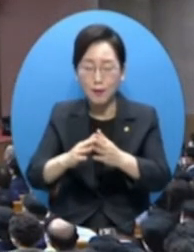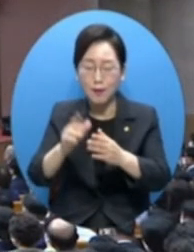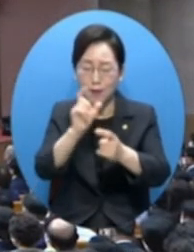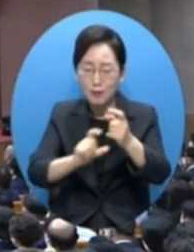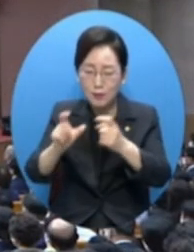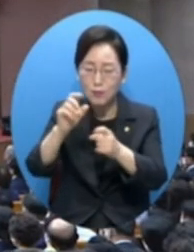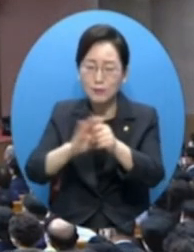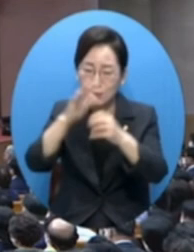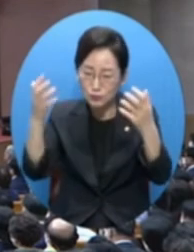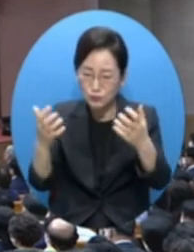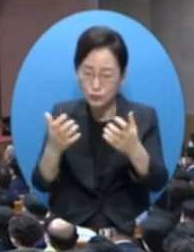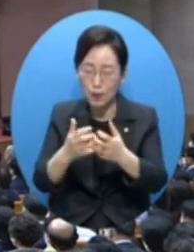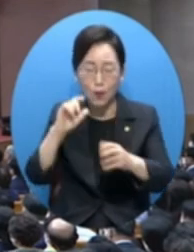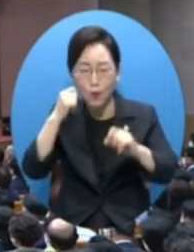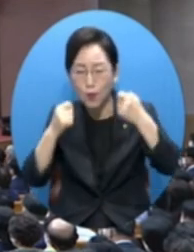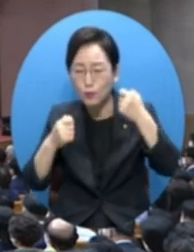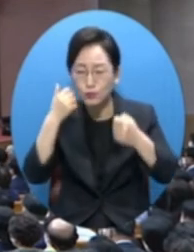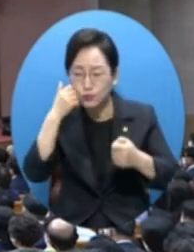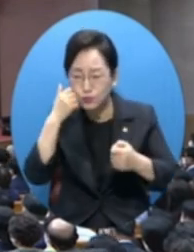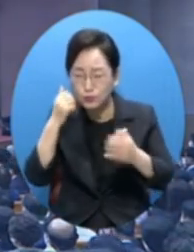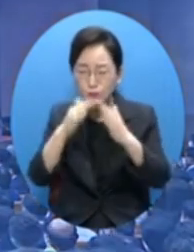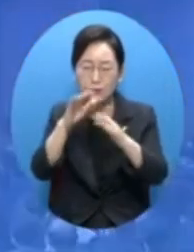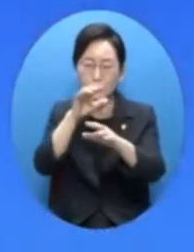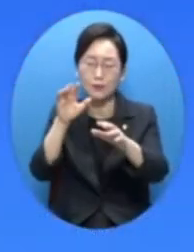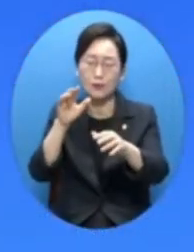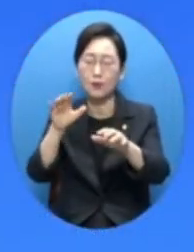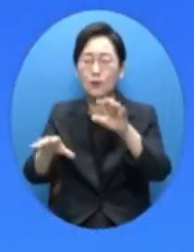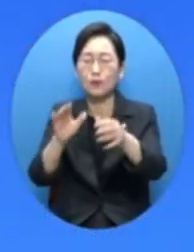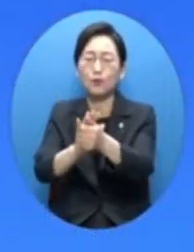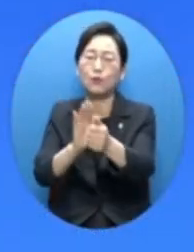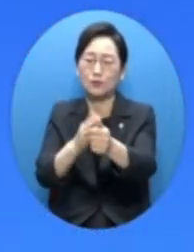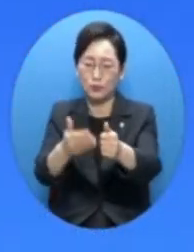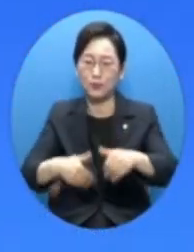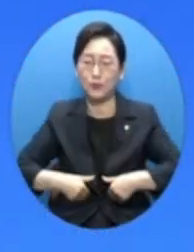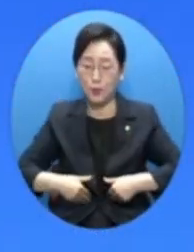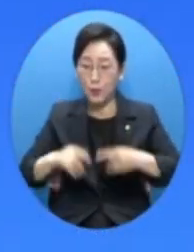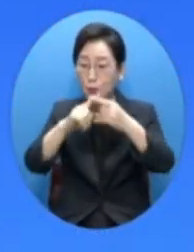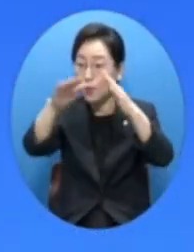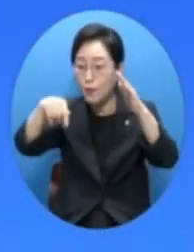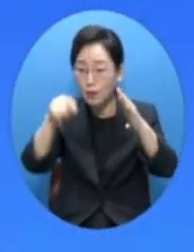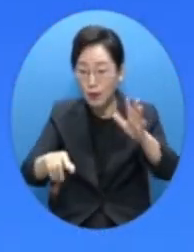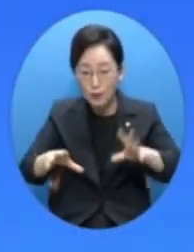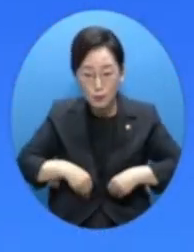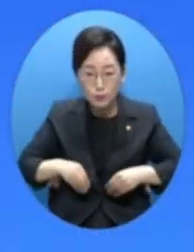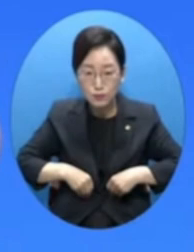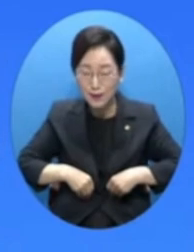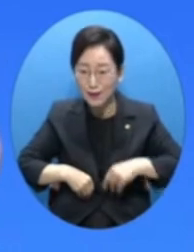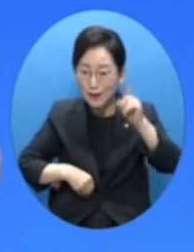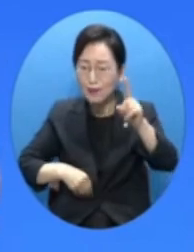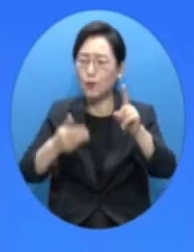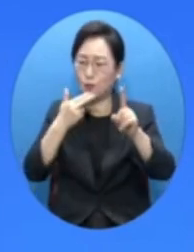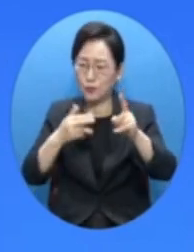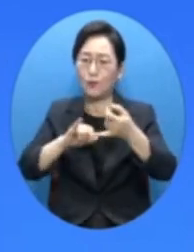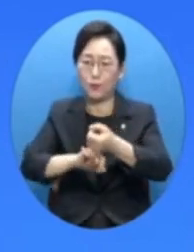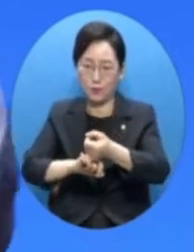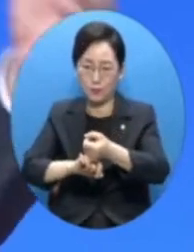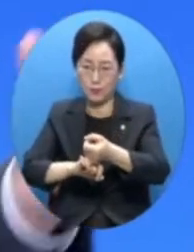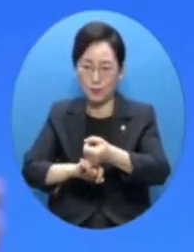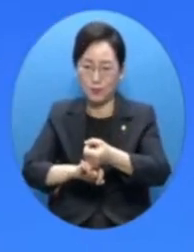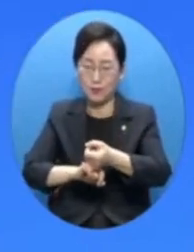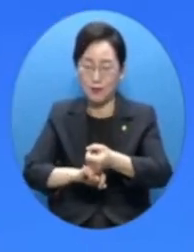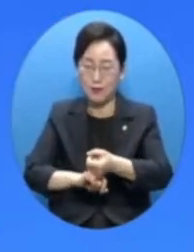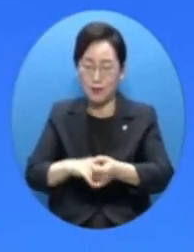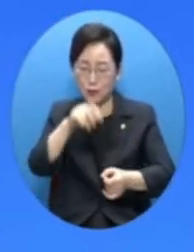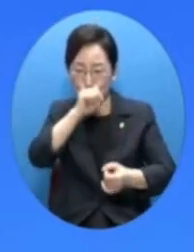충만해서 어려움에 처한 이웃을 도와야 되는 것입니다. 교회 내 먹을 것이 없어 굶주린 사람이 한 사람도 없어야 될 것입니다. 사랑